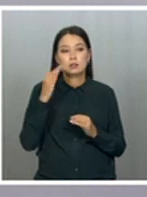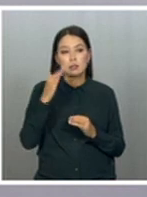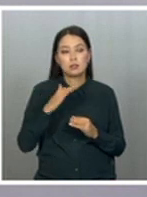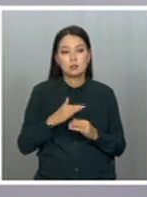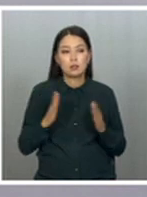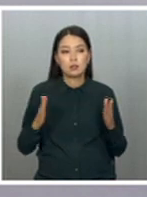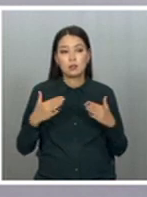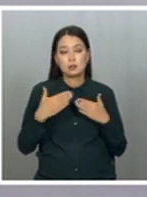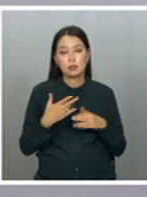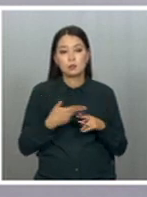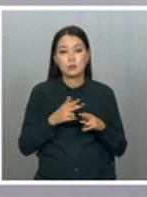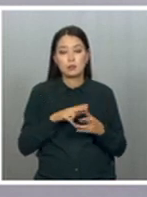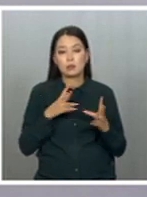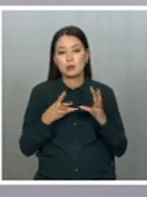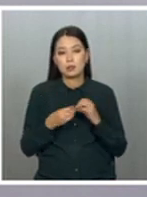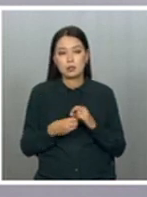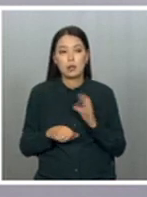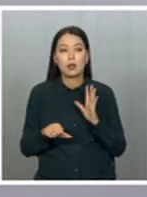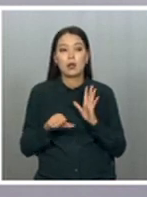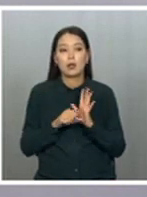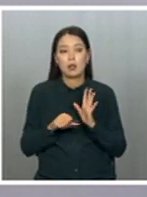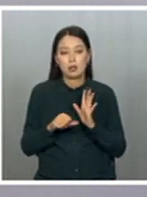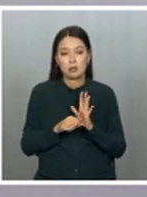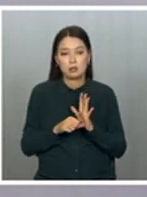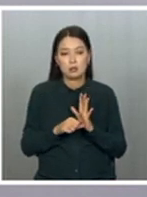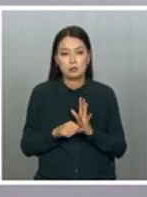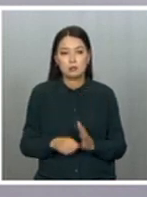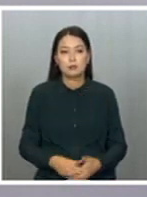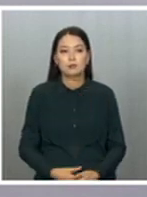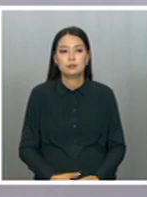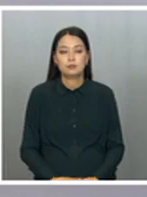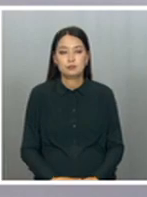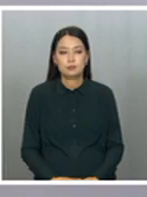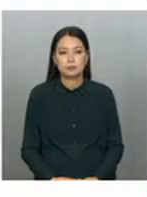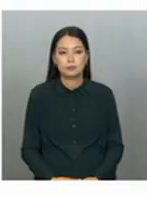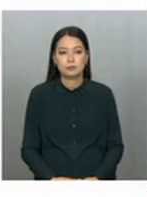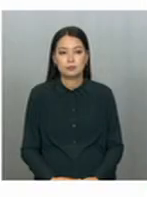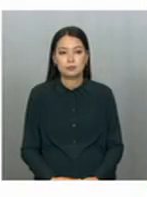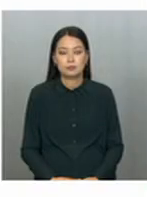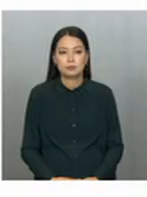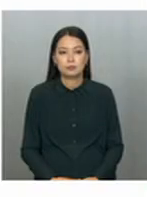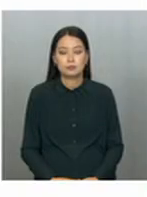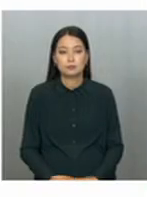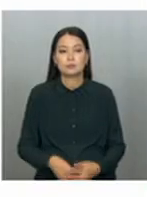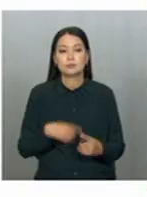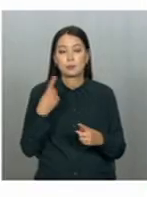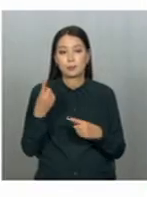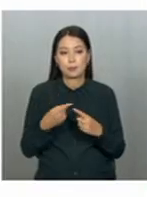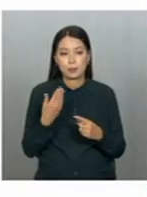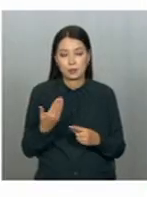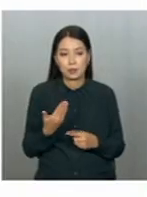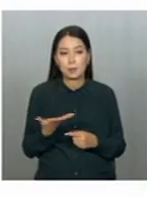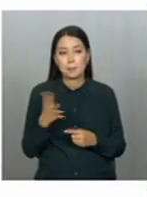табаны, 4 бүйір жағы бар. Сонда барлығы 6 жағы бар. Келесі 5